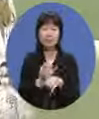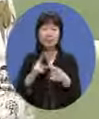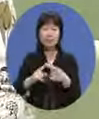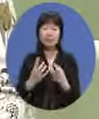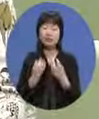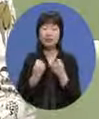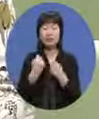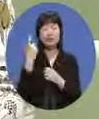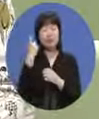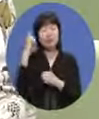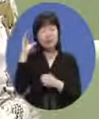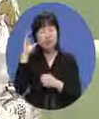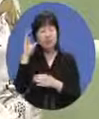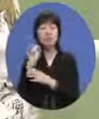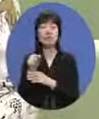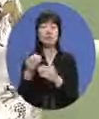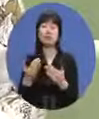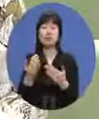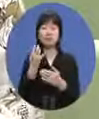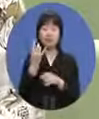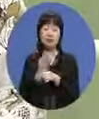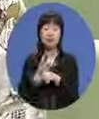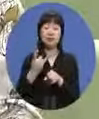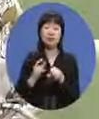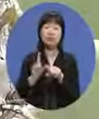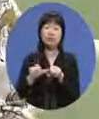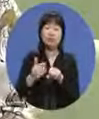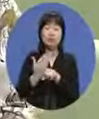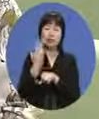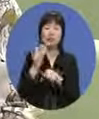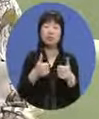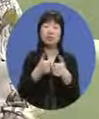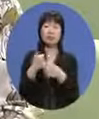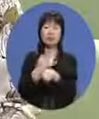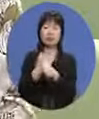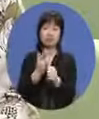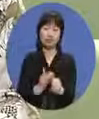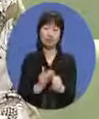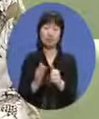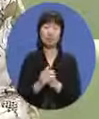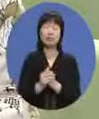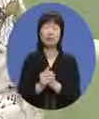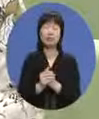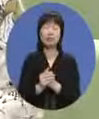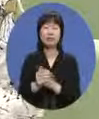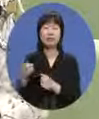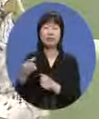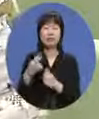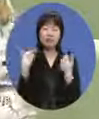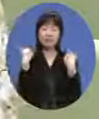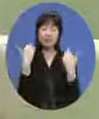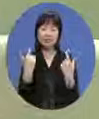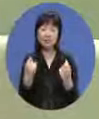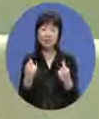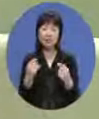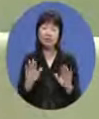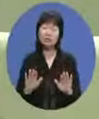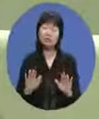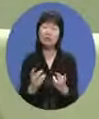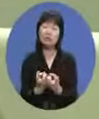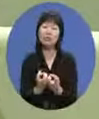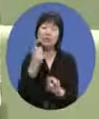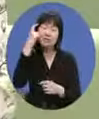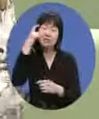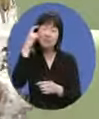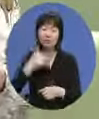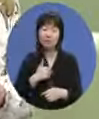많이 들어줘야 돼요. 그다음에 24개월이 넘으면요 의논하시면 돼요. 왜냐면 아이하고요. 예, 그렇다고 뭐 어른들처럼 자 어떻게 해결해 볼까요? 그럼 아,